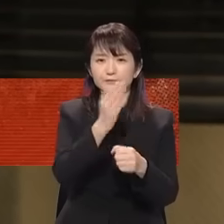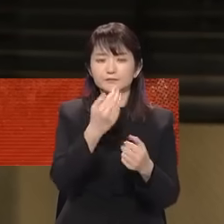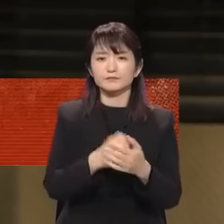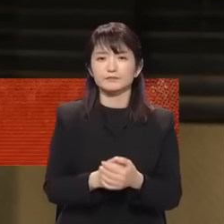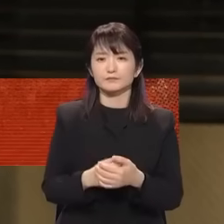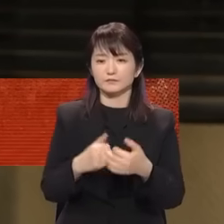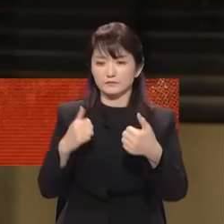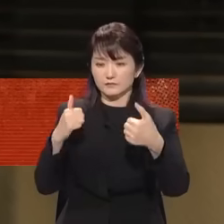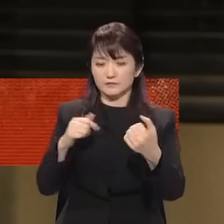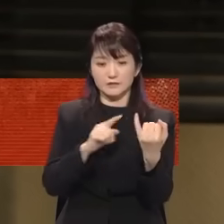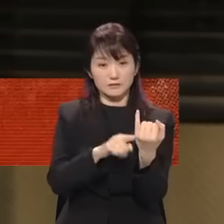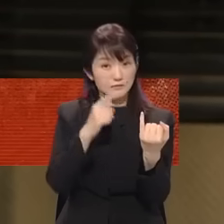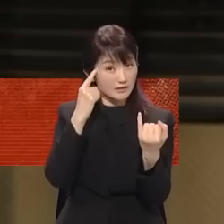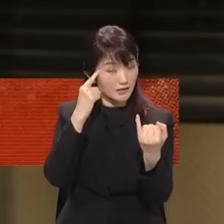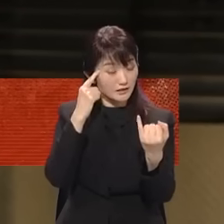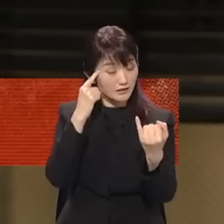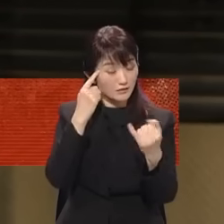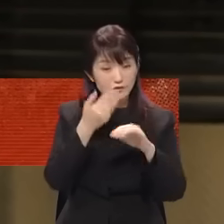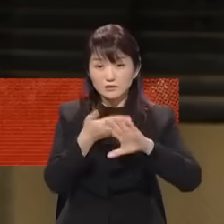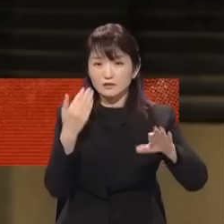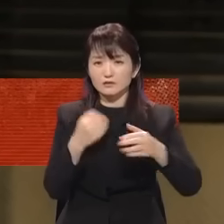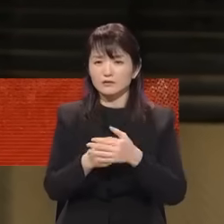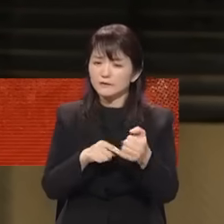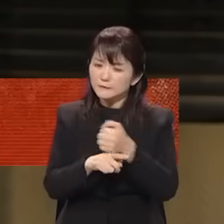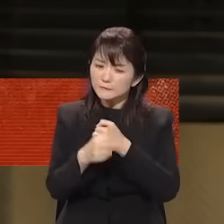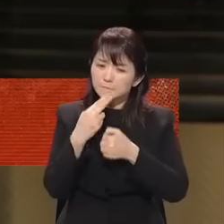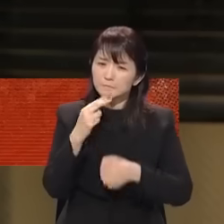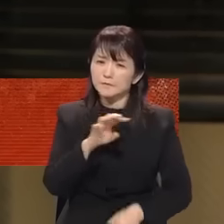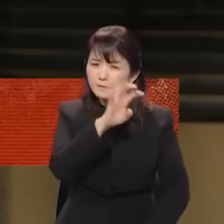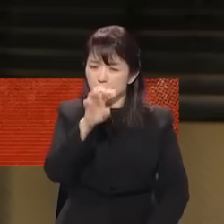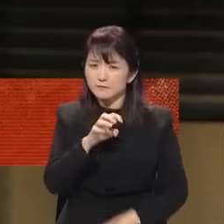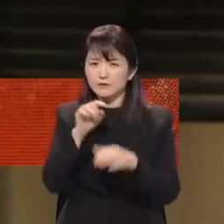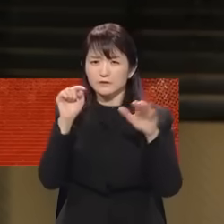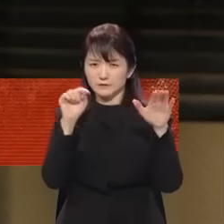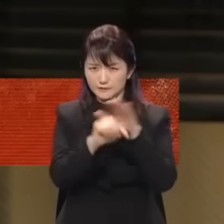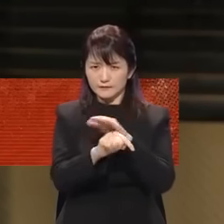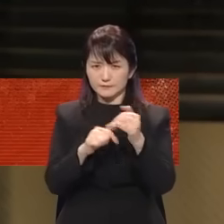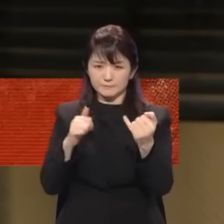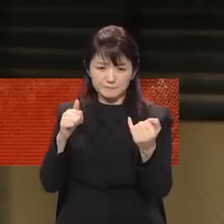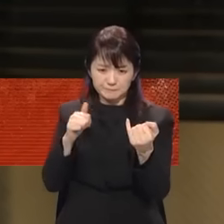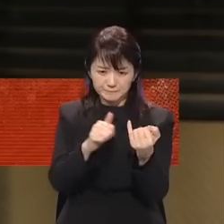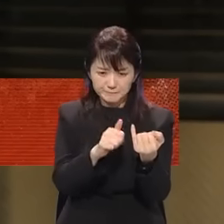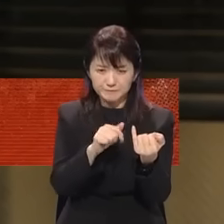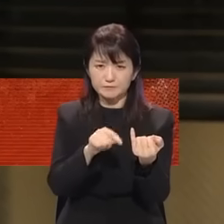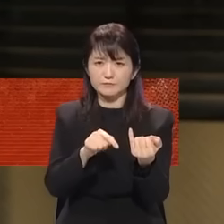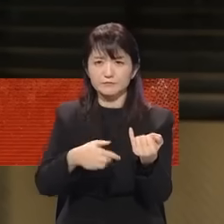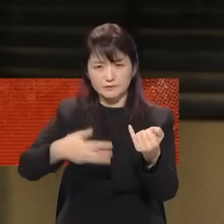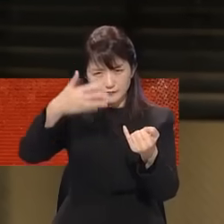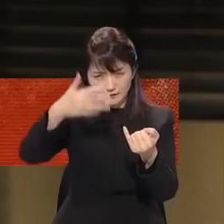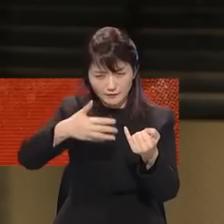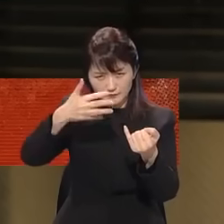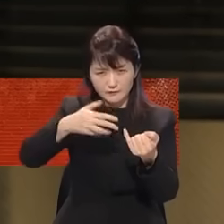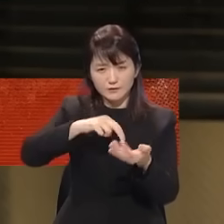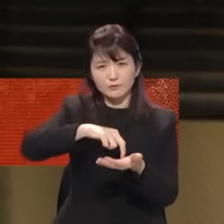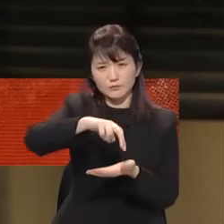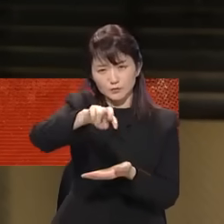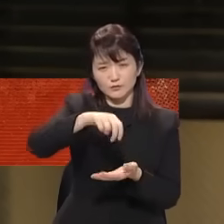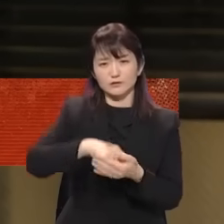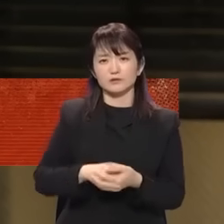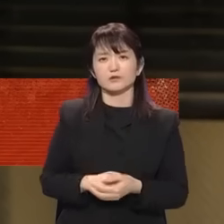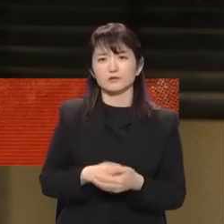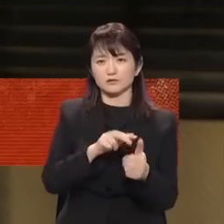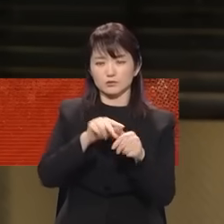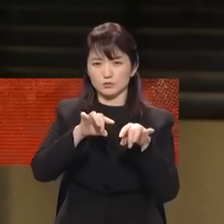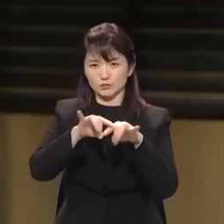상대방의 의사에 반해서 이유 없이 반복해서 가거나 접근하거나 뭐 영상 같은 거 어 정부 통신만